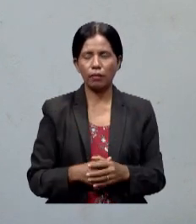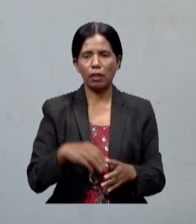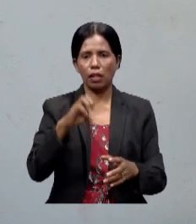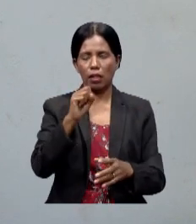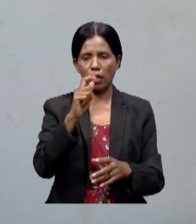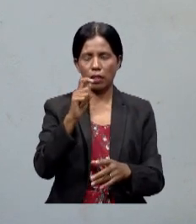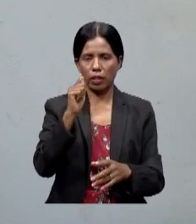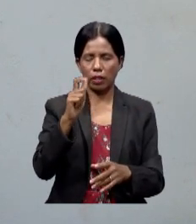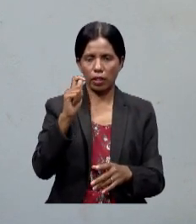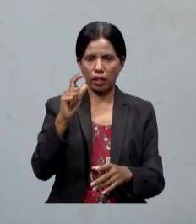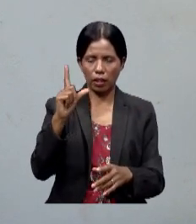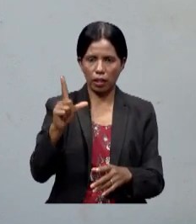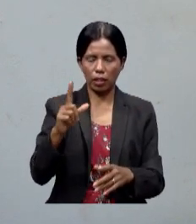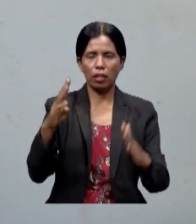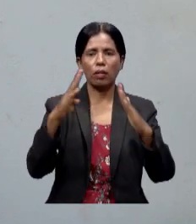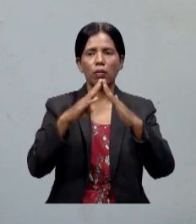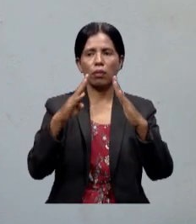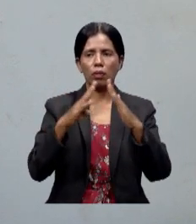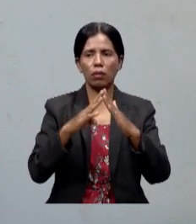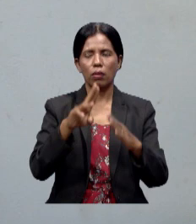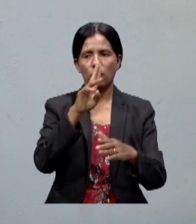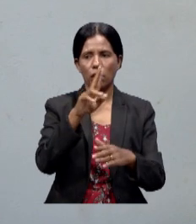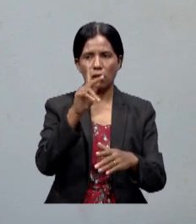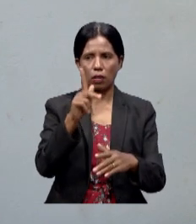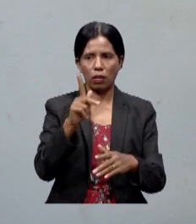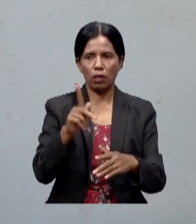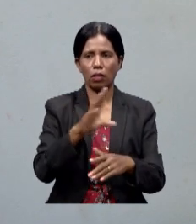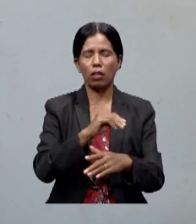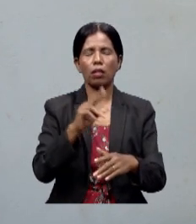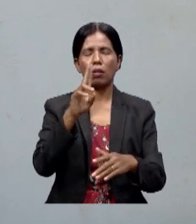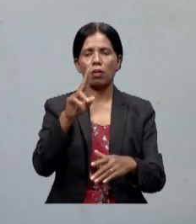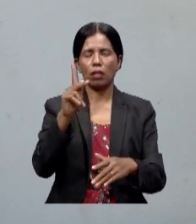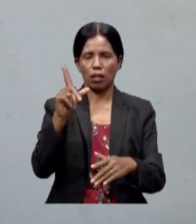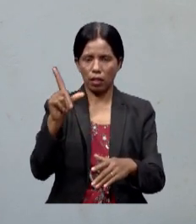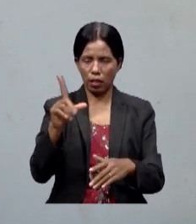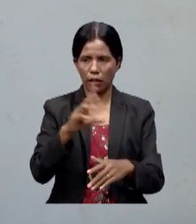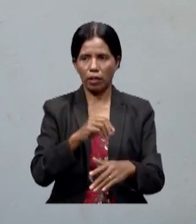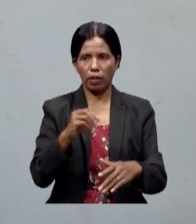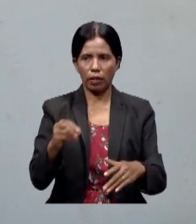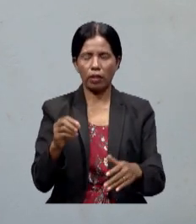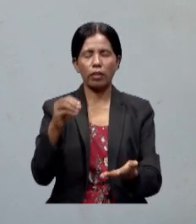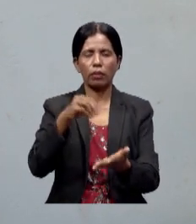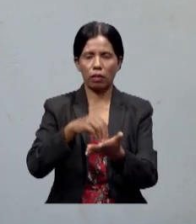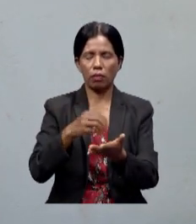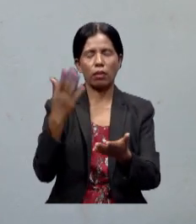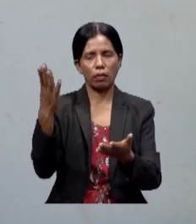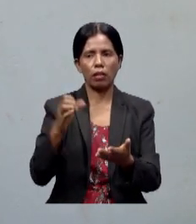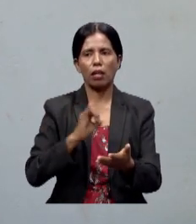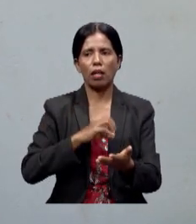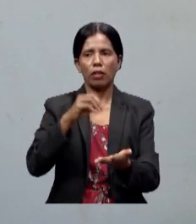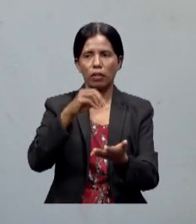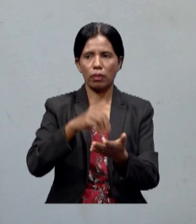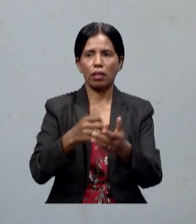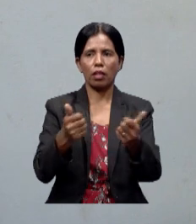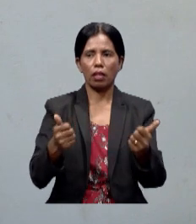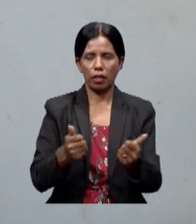be programa be uma be uma naroma ga uma kibit like ni ane ne atu tau ne ba mai hau tau gude mak ni alia